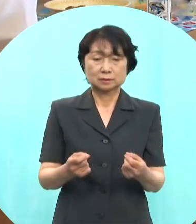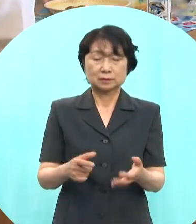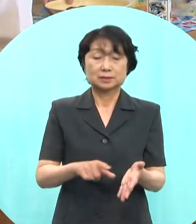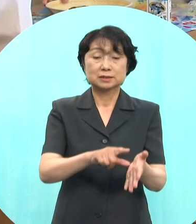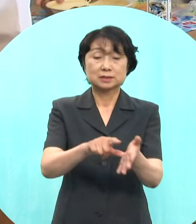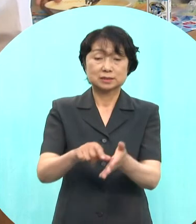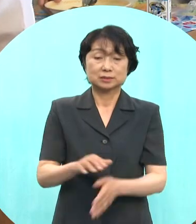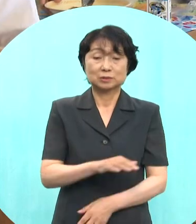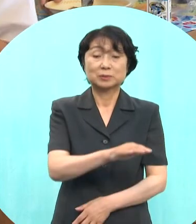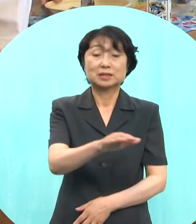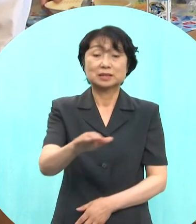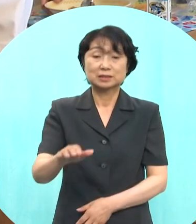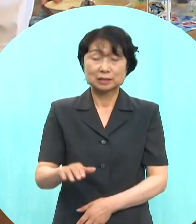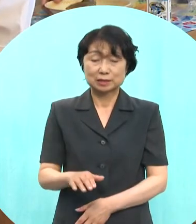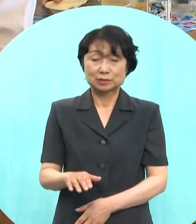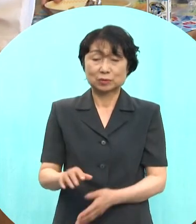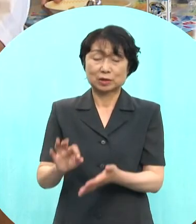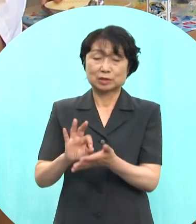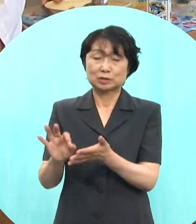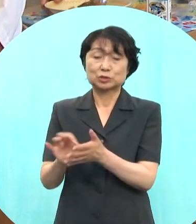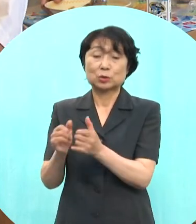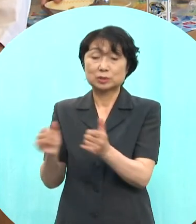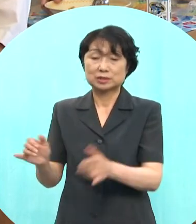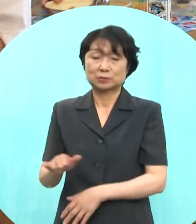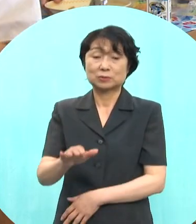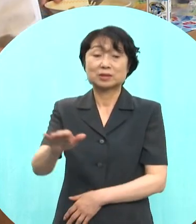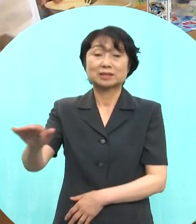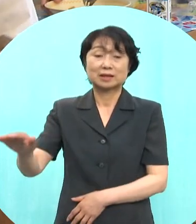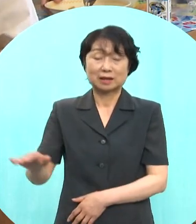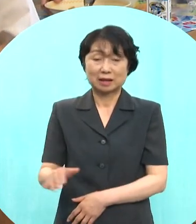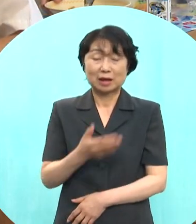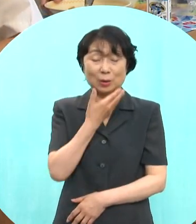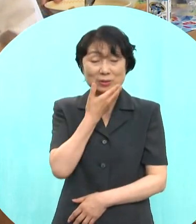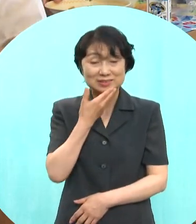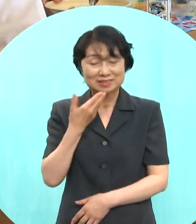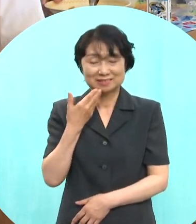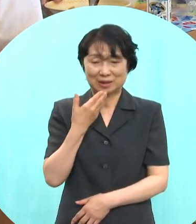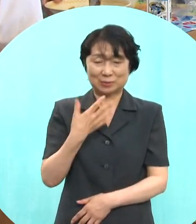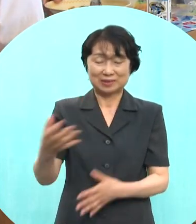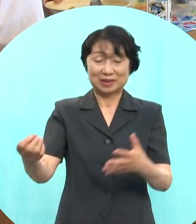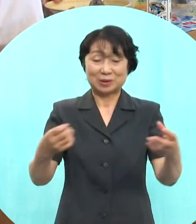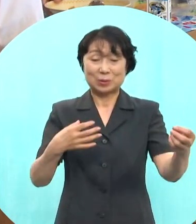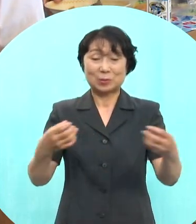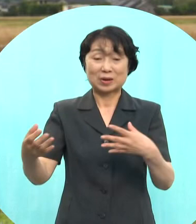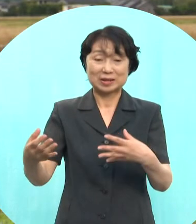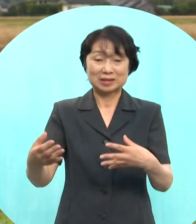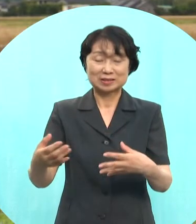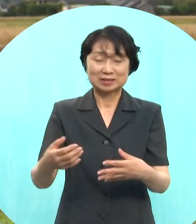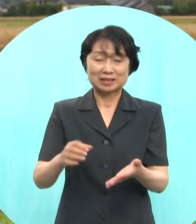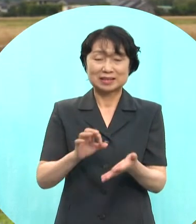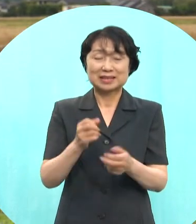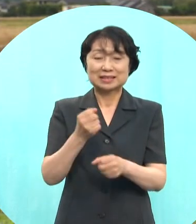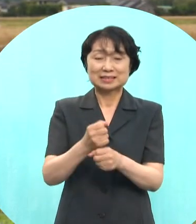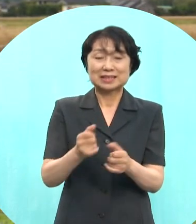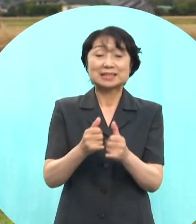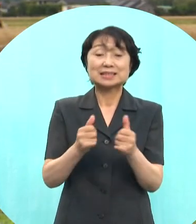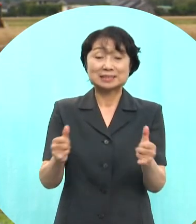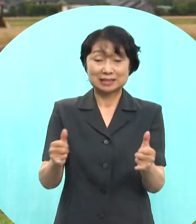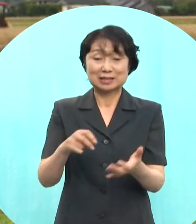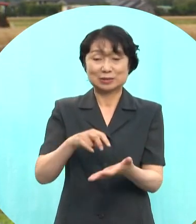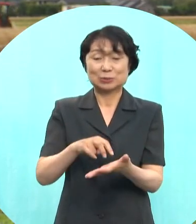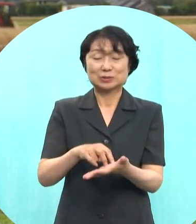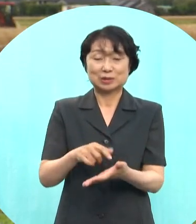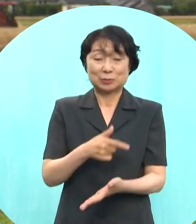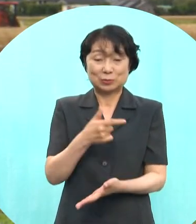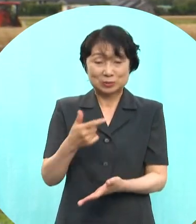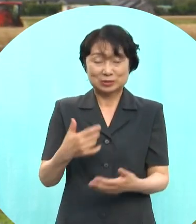やはり地域の方とか、まあ、一般消費者の方からですね、美味しかったよと言われるのがですね、非常に生産者としてはもの